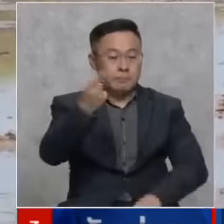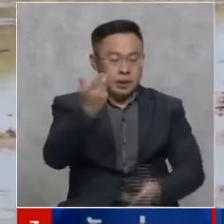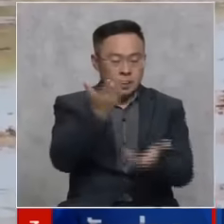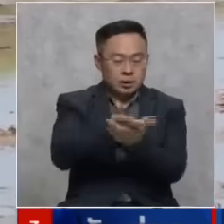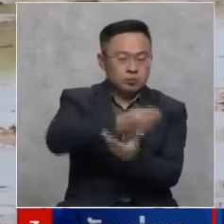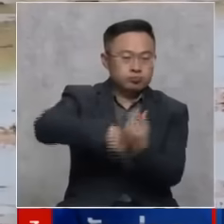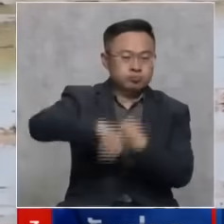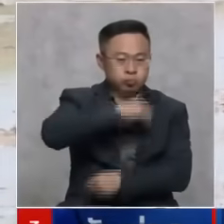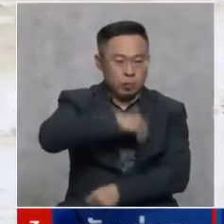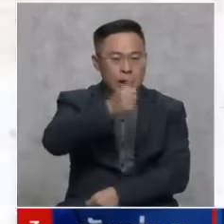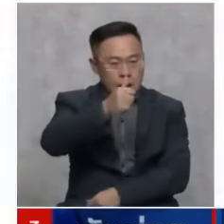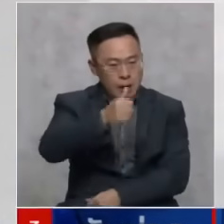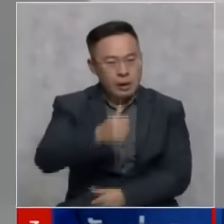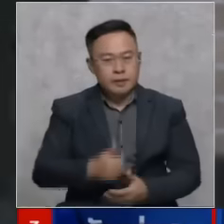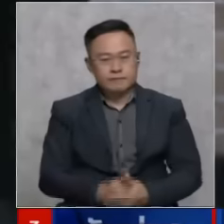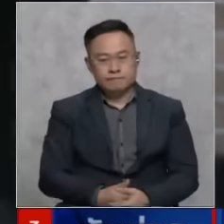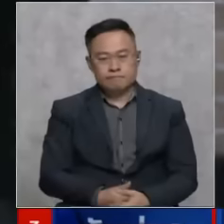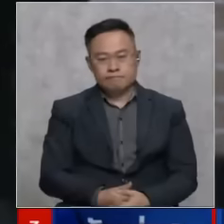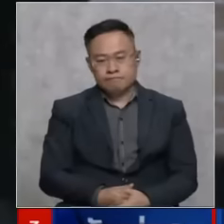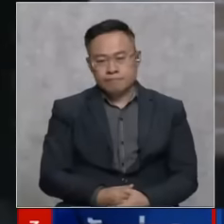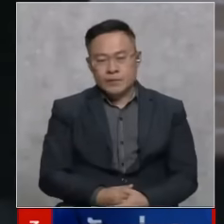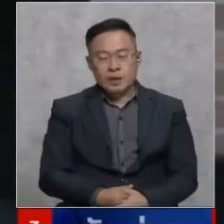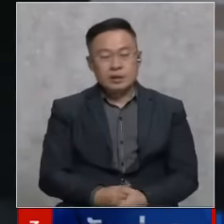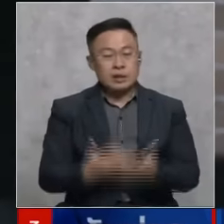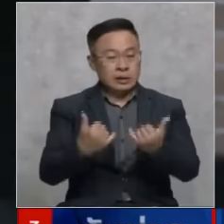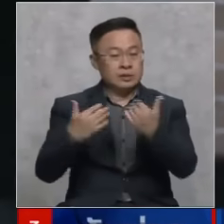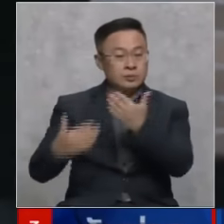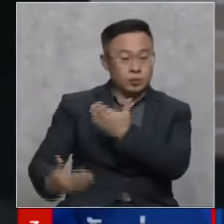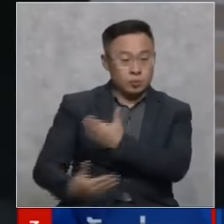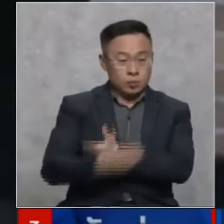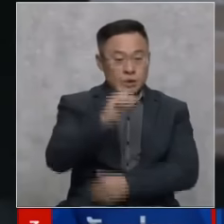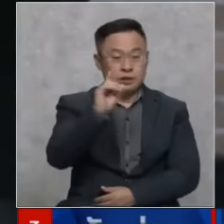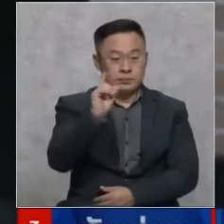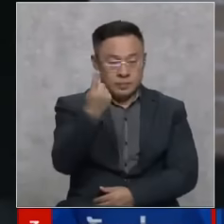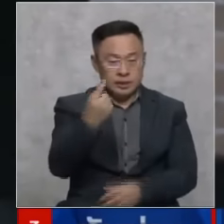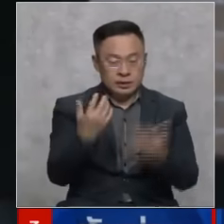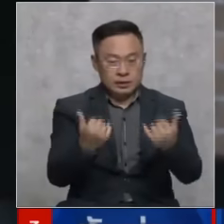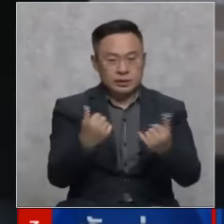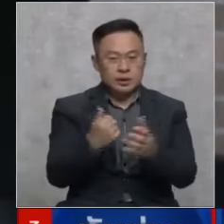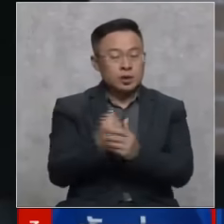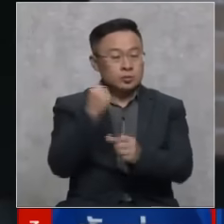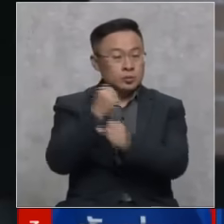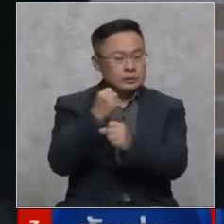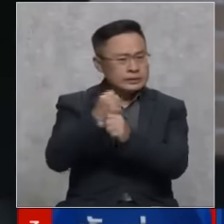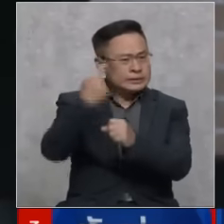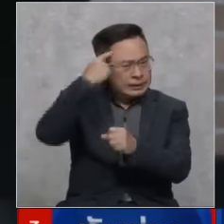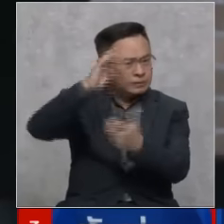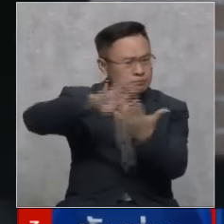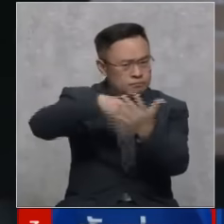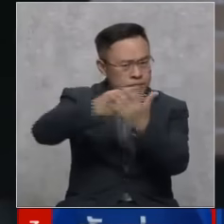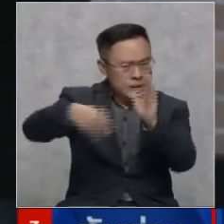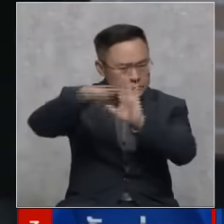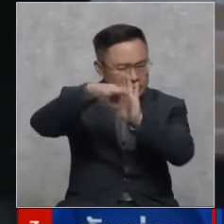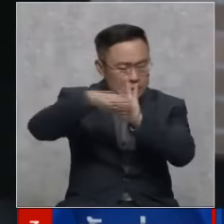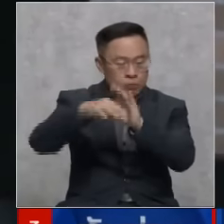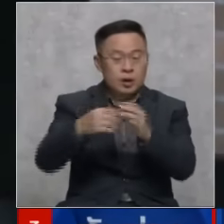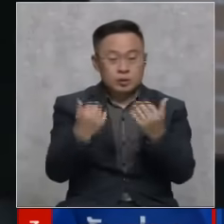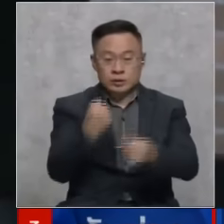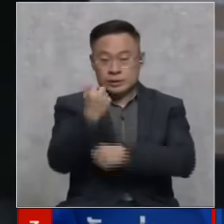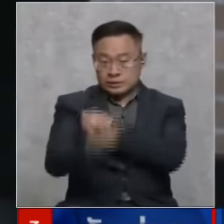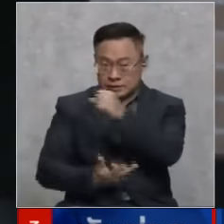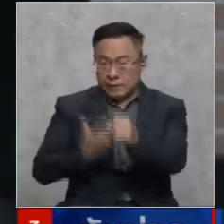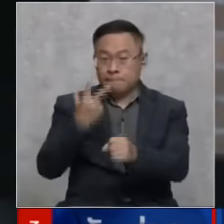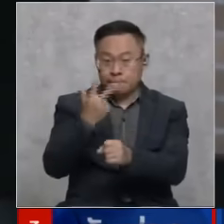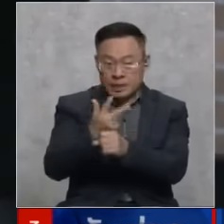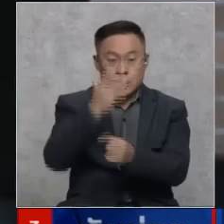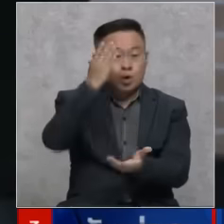คง นี่อาจจะเป็นโอกาสก็คือเราอาจจะต้องสร้างเงื่อนไขให้เกษตรกรว่าเฮ้ยคุณพักหนี้แล้วเนี่ย